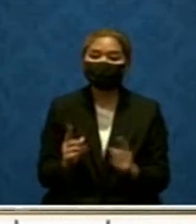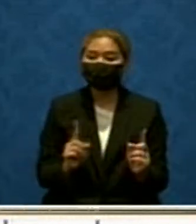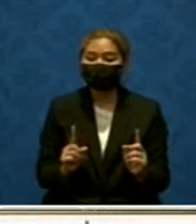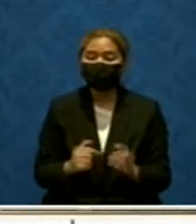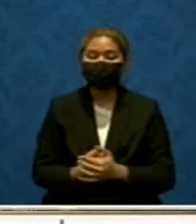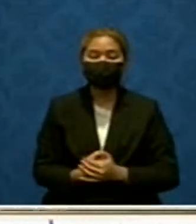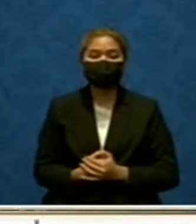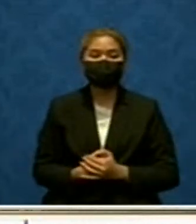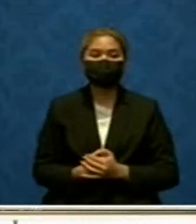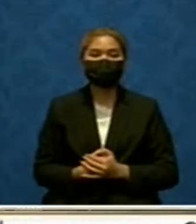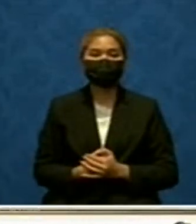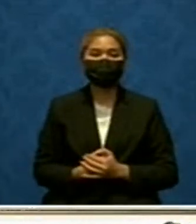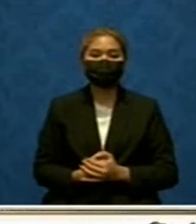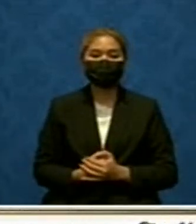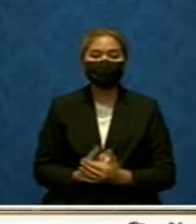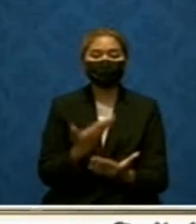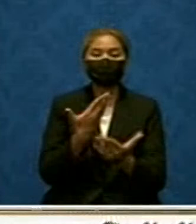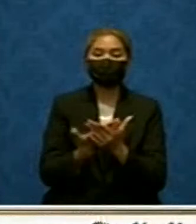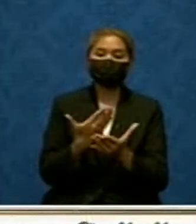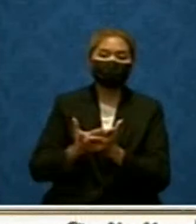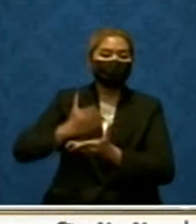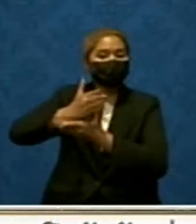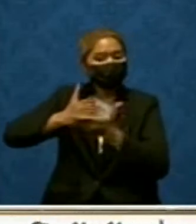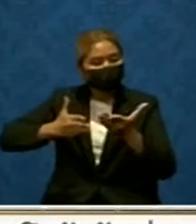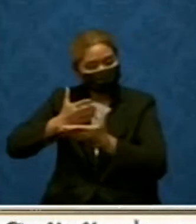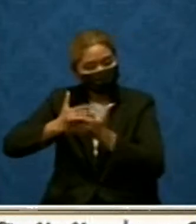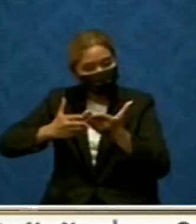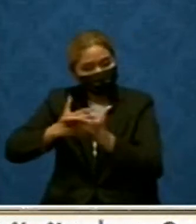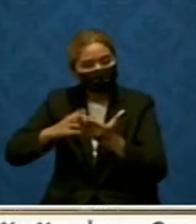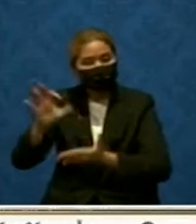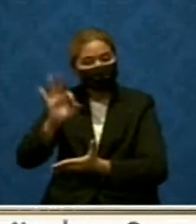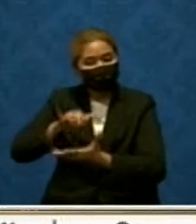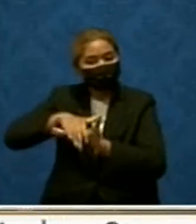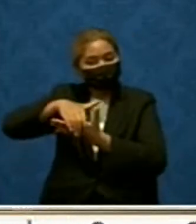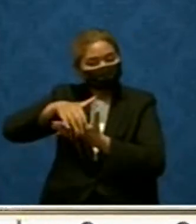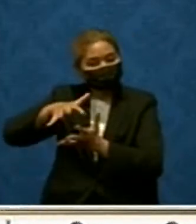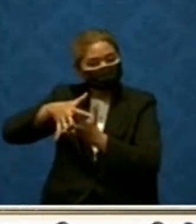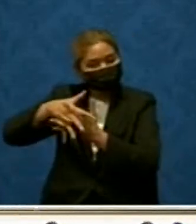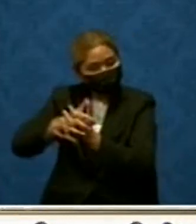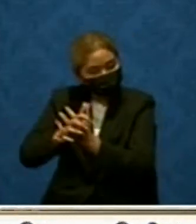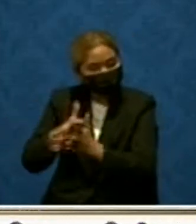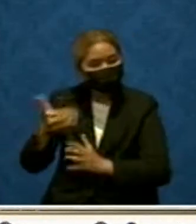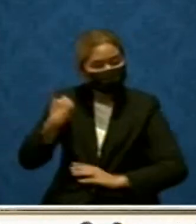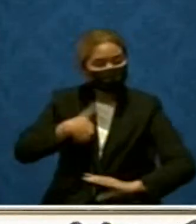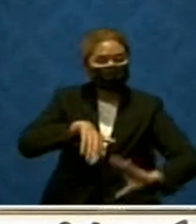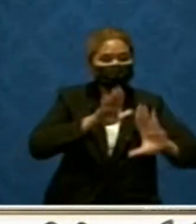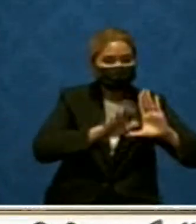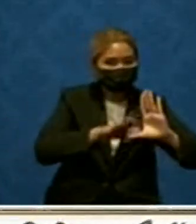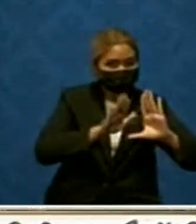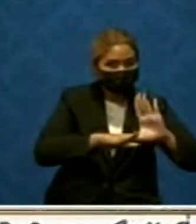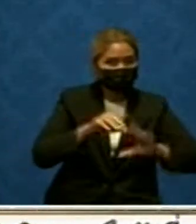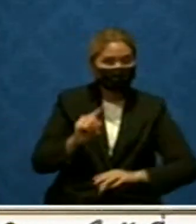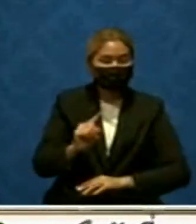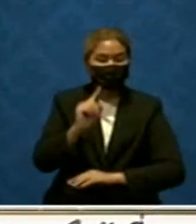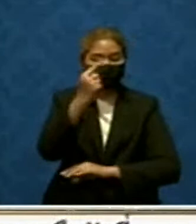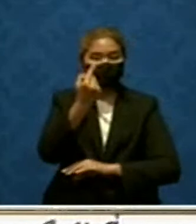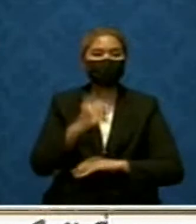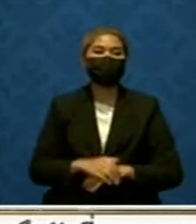ัน คนละครึ่งเฟสสามีกแล้ว เฟสส ลง ทะเบี unhappy จ้ะ ele